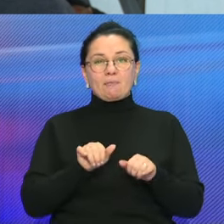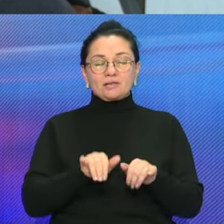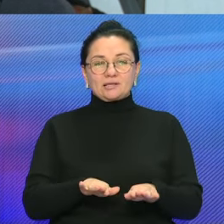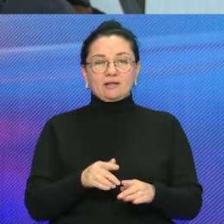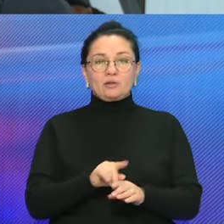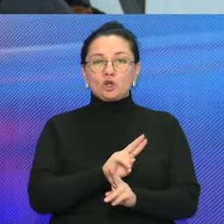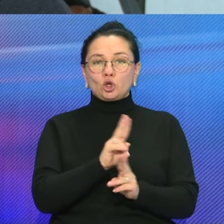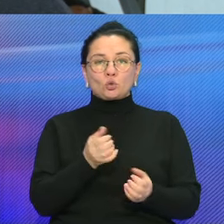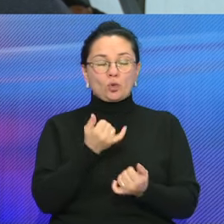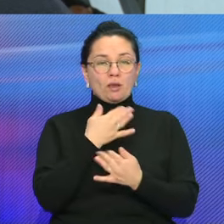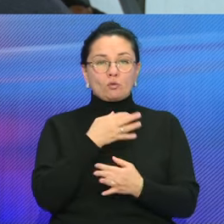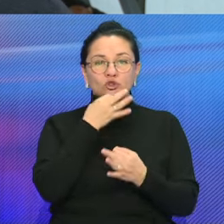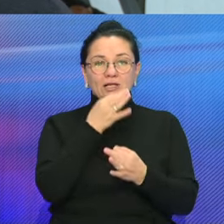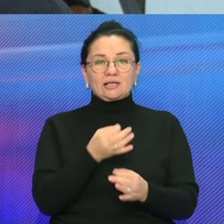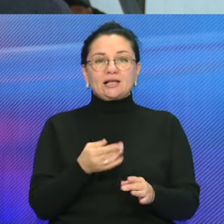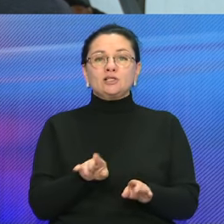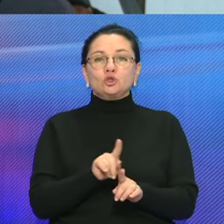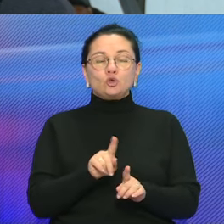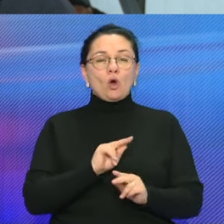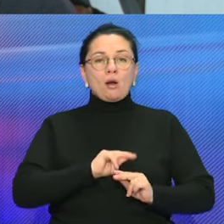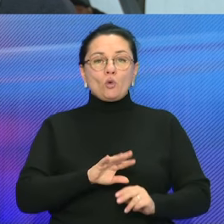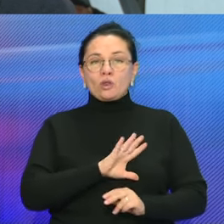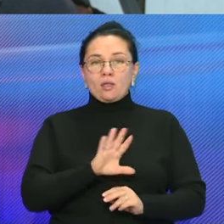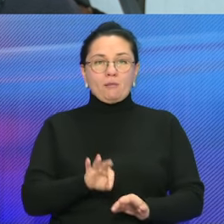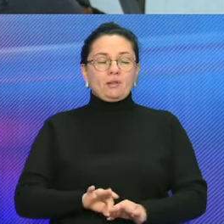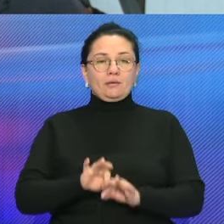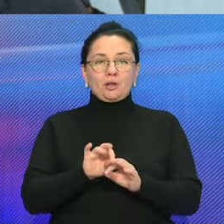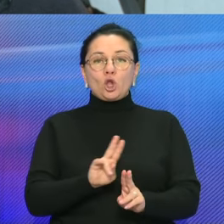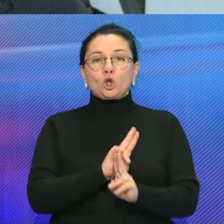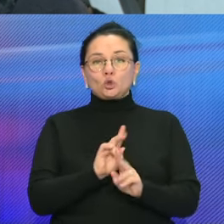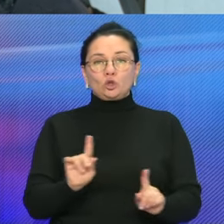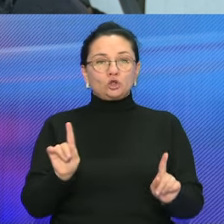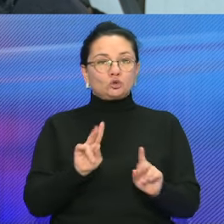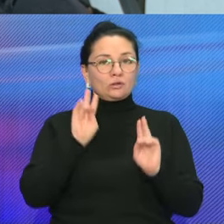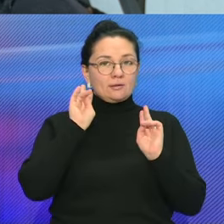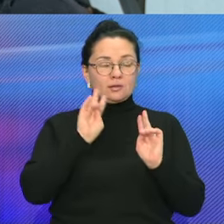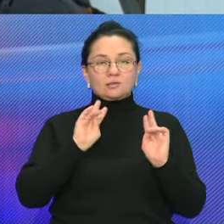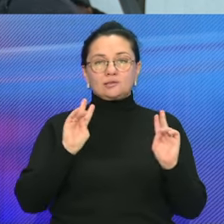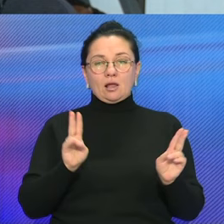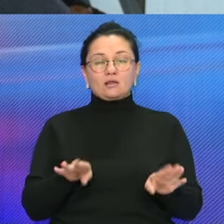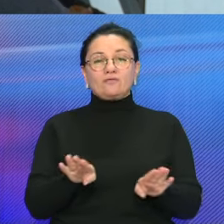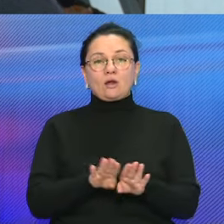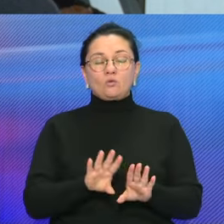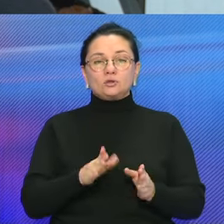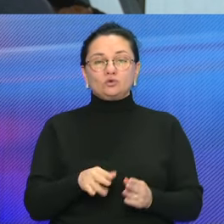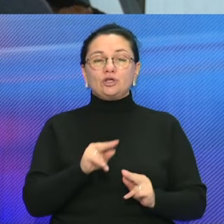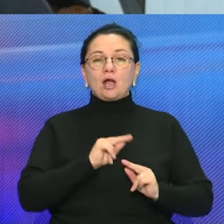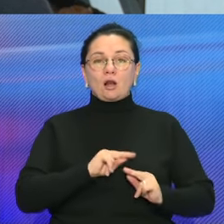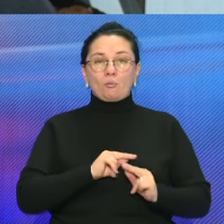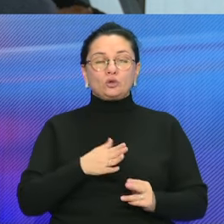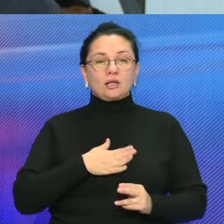сегодня, что работа эта не была проведена и кто-то чего-то не знает. Конечно, нам в этом случае работать значительно